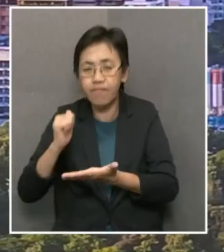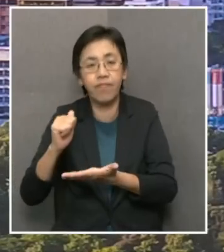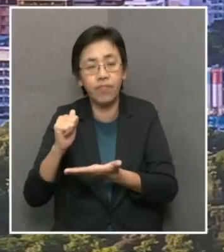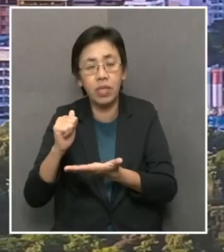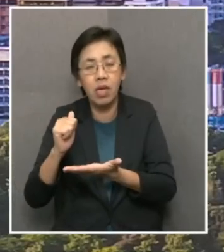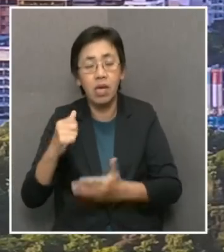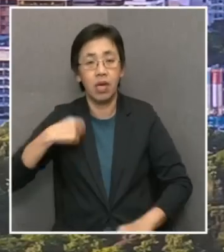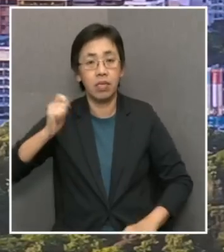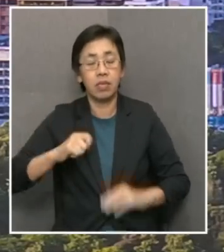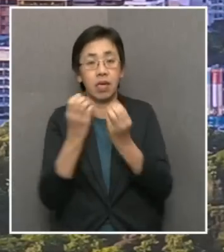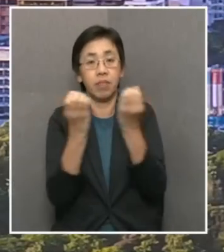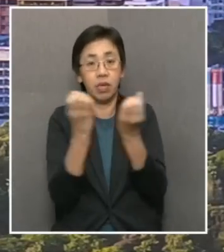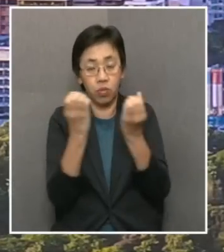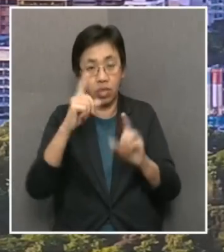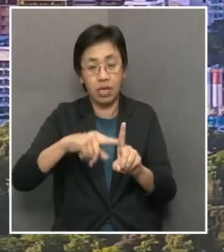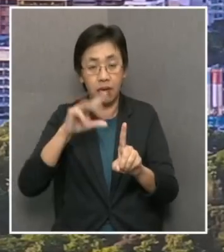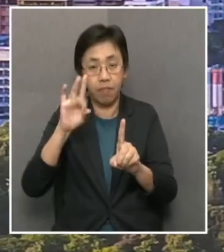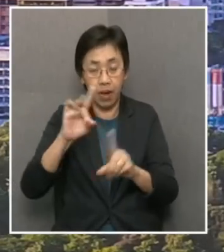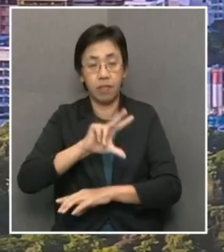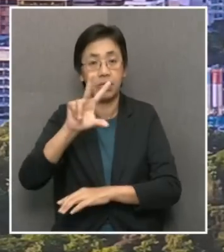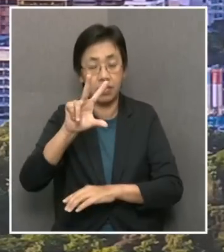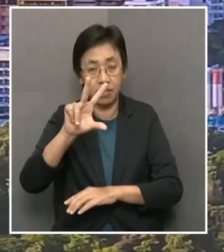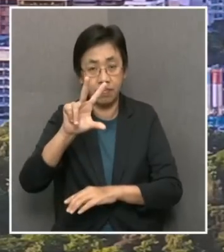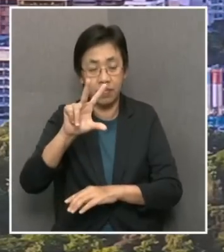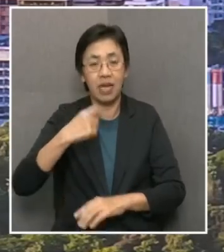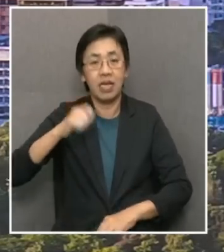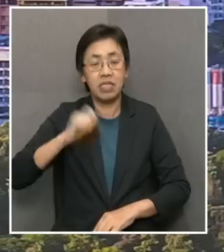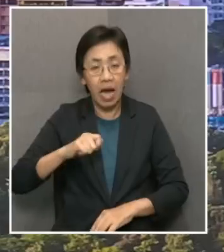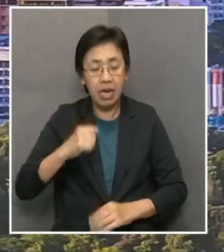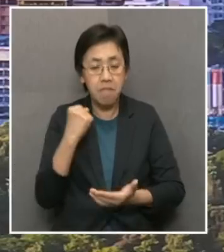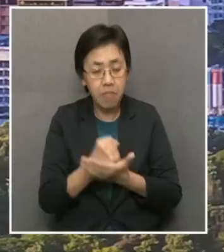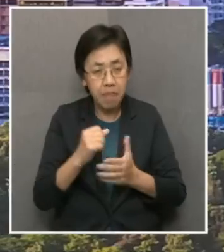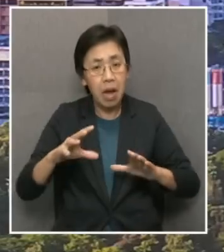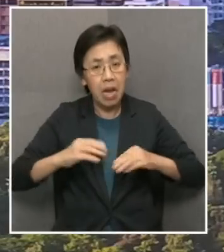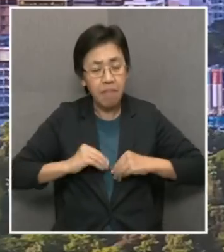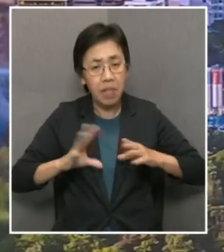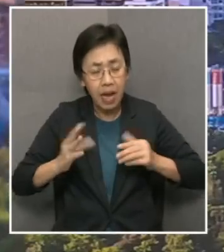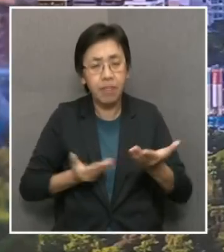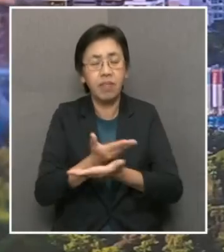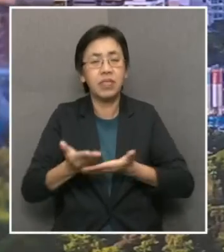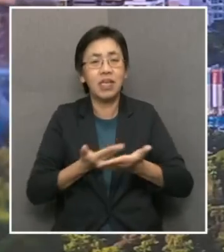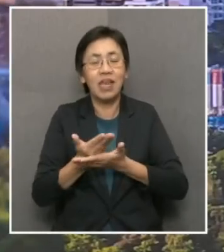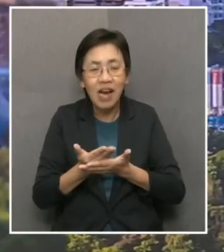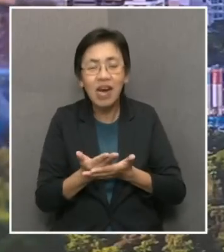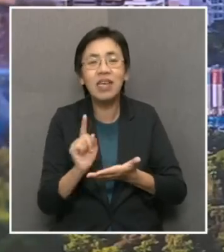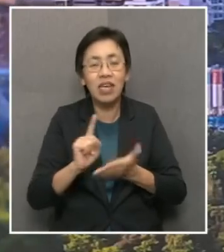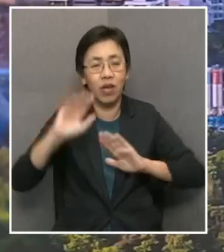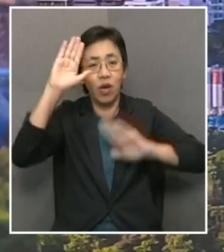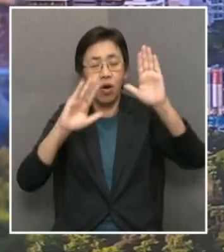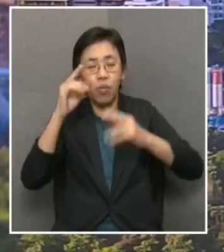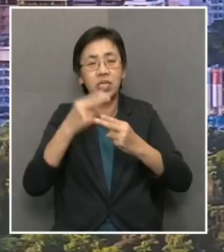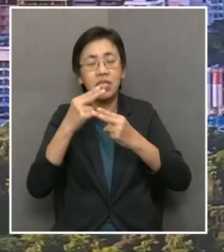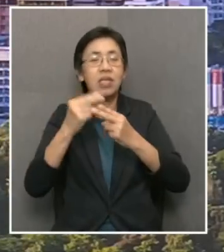ศาลรัฐธรรมนูญนะครับในวันที่ 3สิงหาคมว่าศาลเนี่ยจะรับหรือไม่รับคำร้องเพื่อพิจารณากรณีของการโหวตชื่อนายพิธา